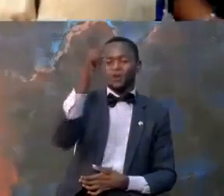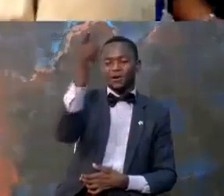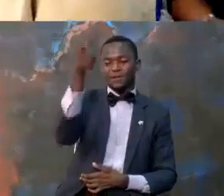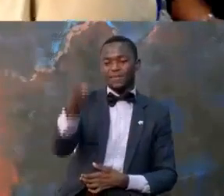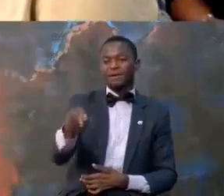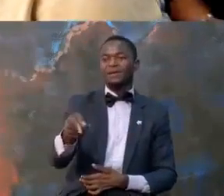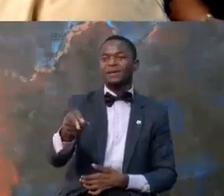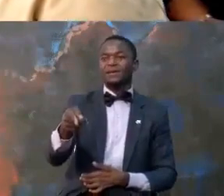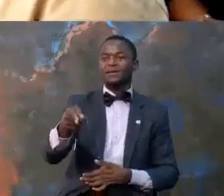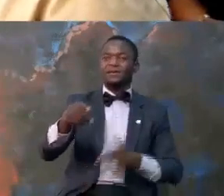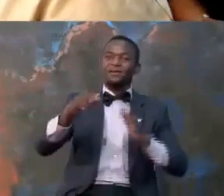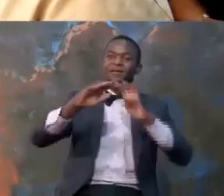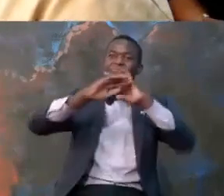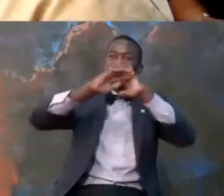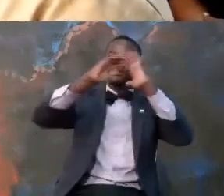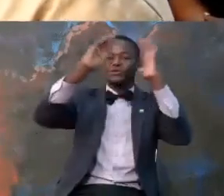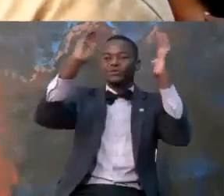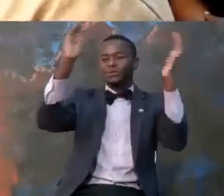sio hapa